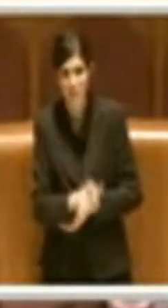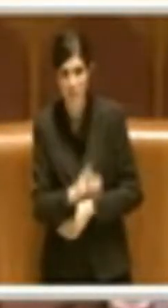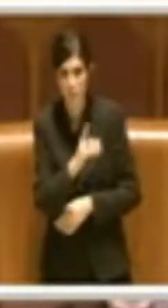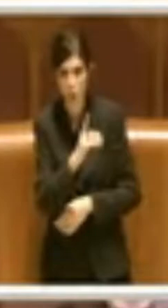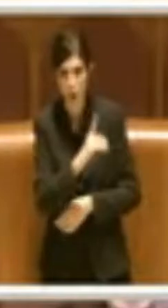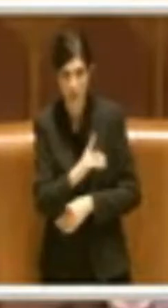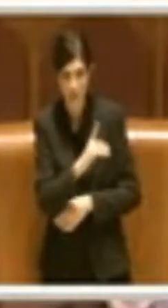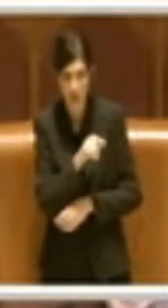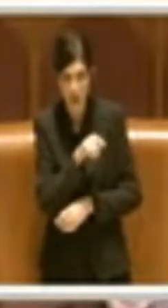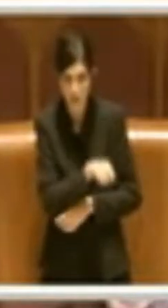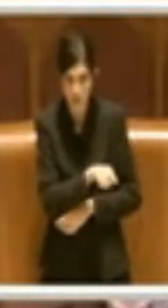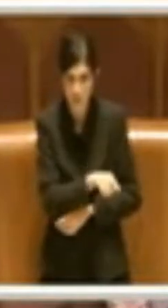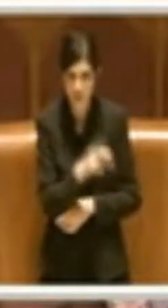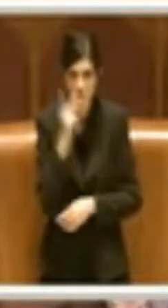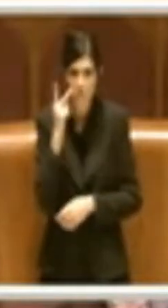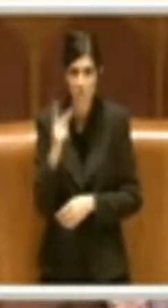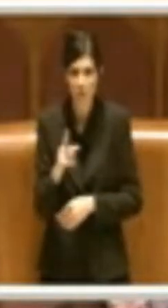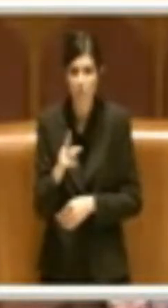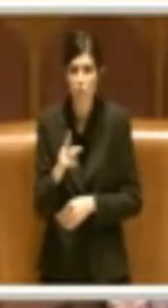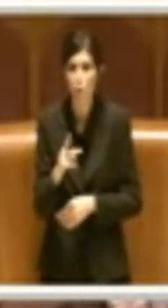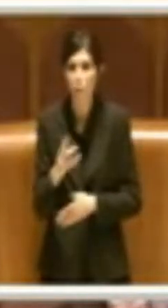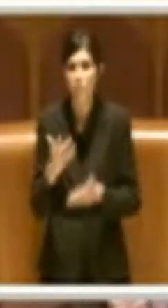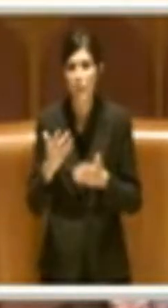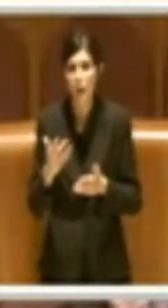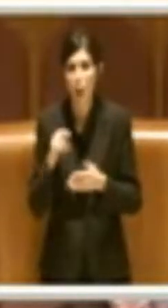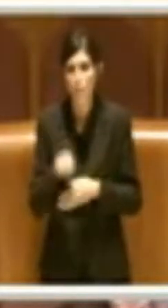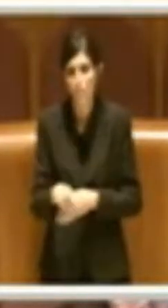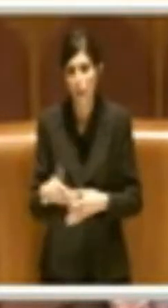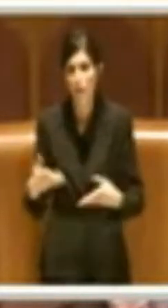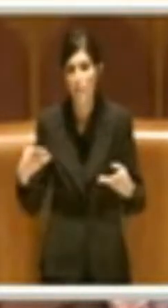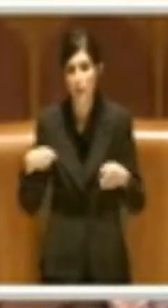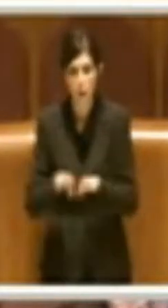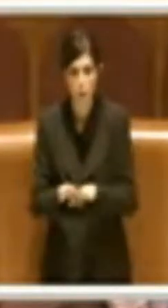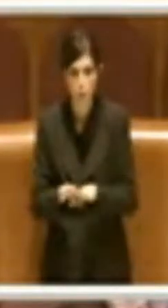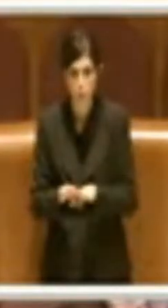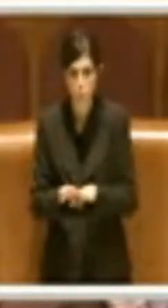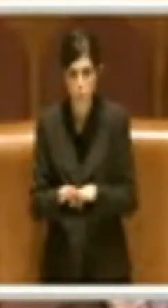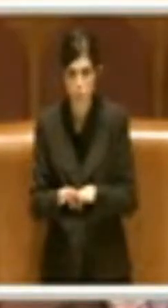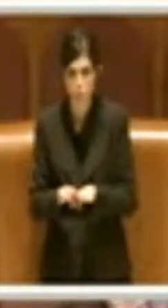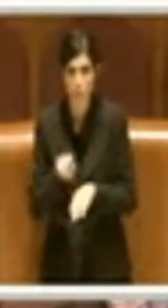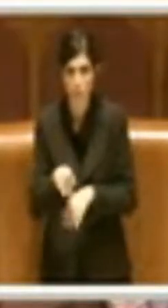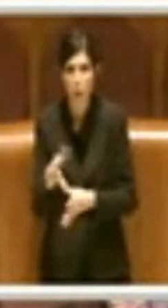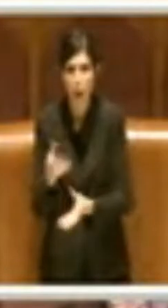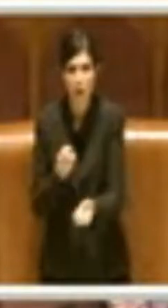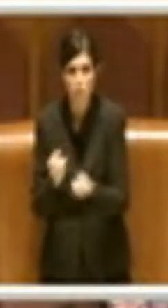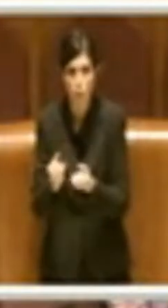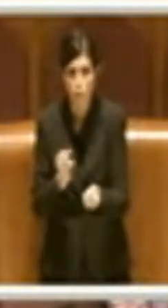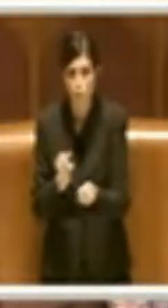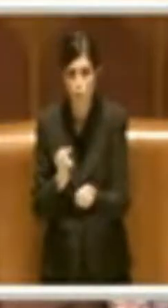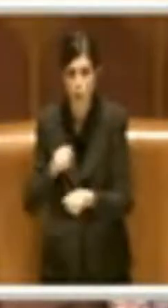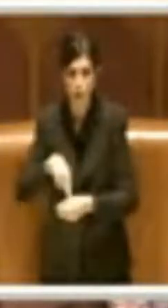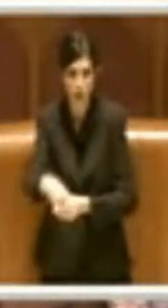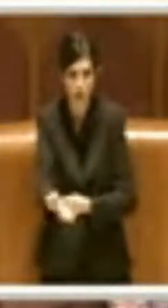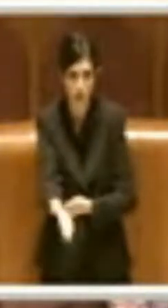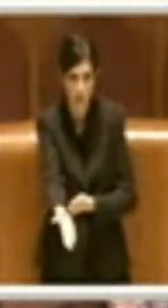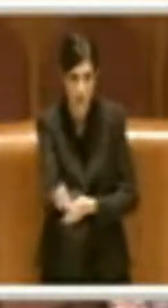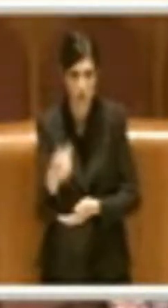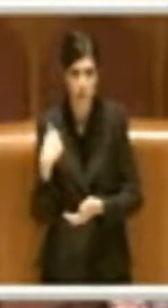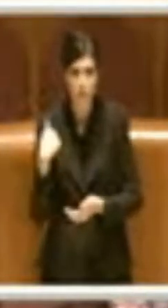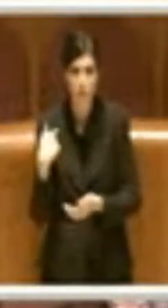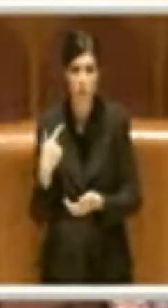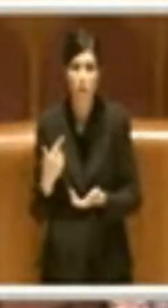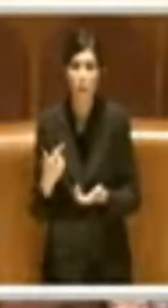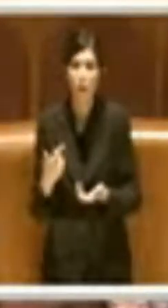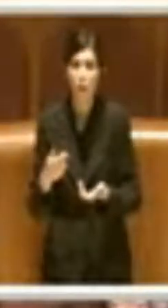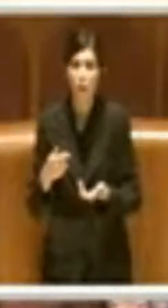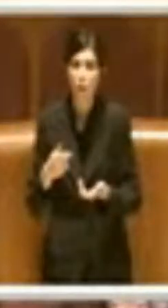ha visto finalmente la conclusione con le prossime assunzioni di idonei, quindi